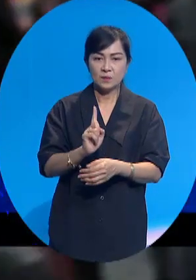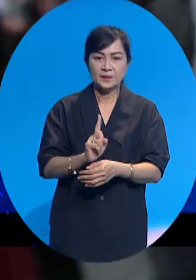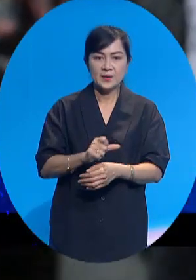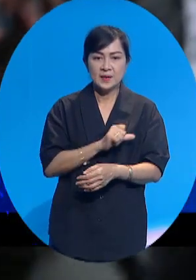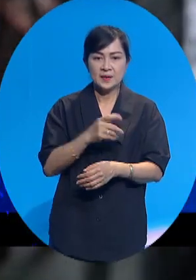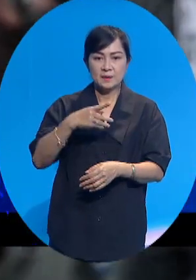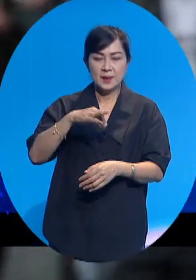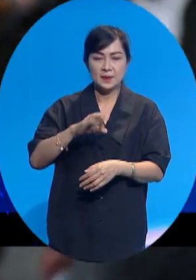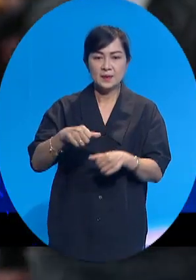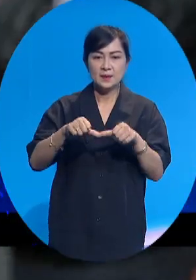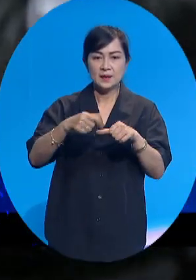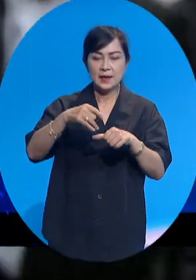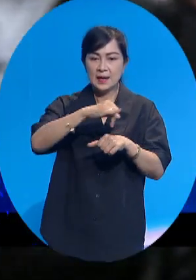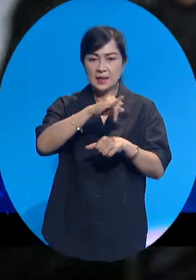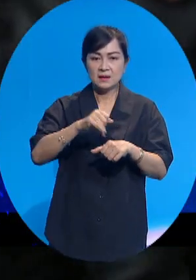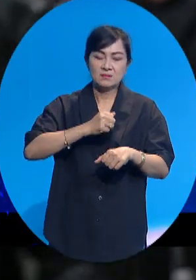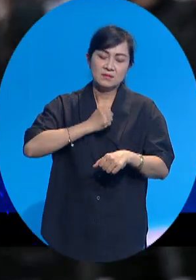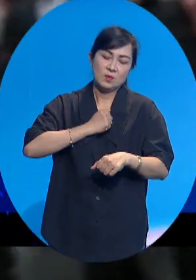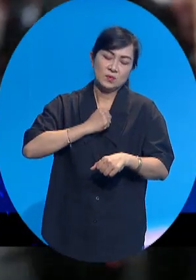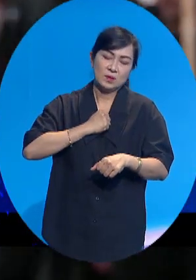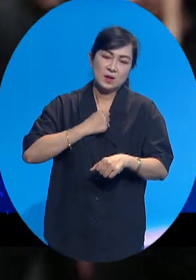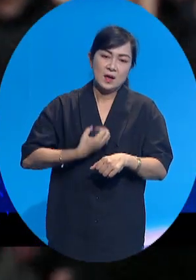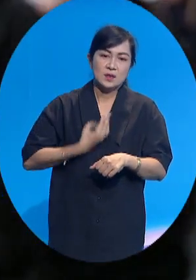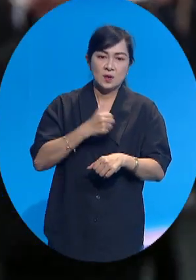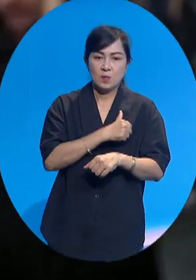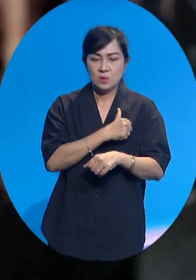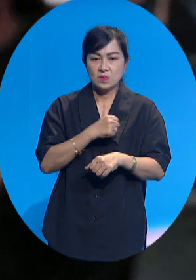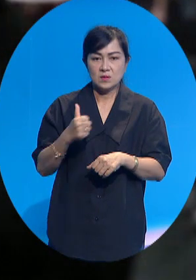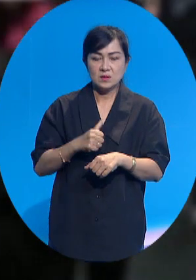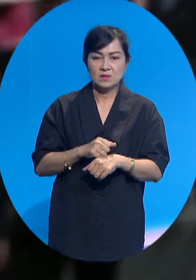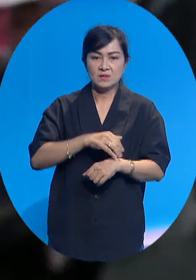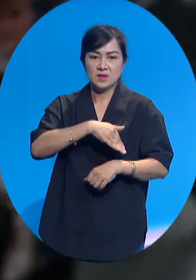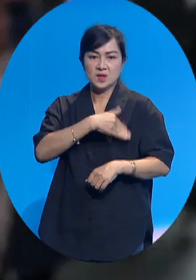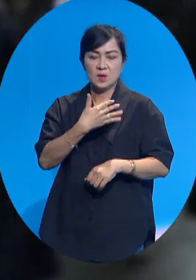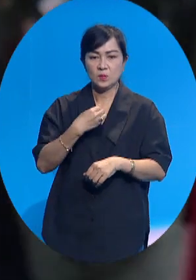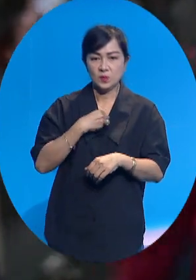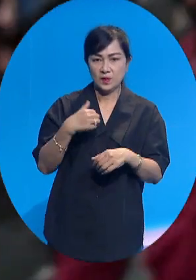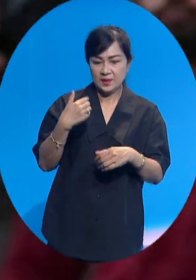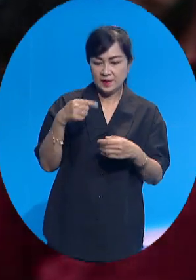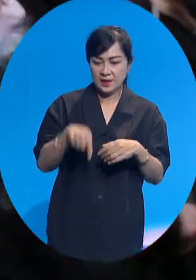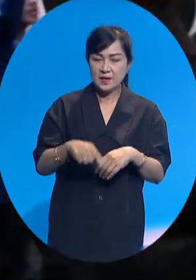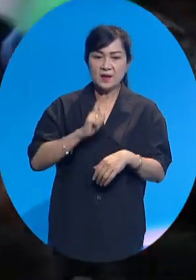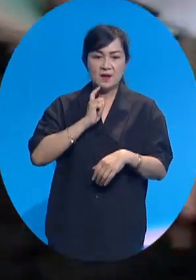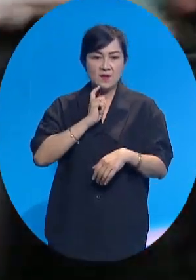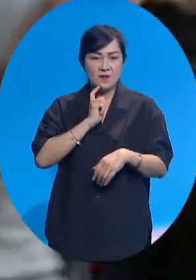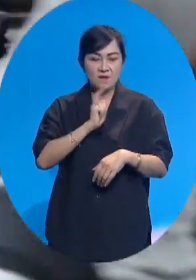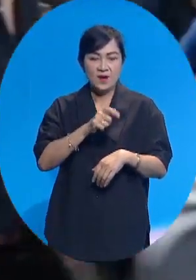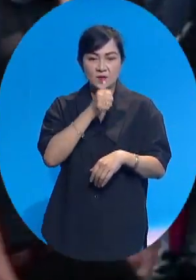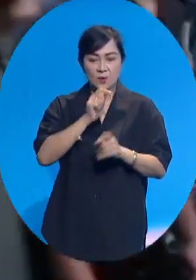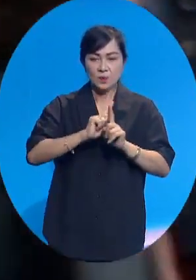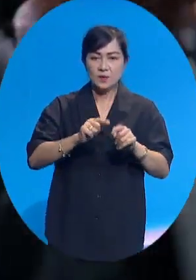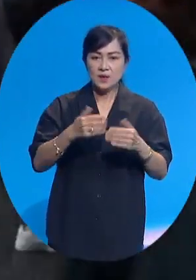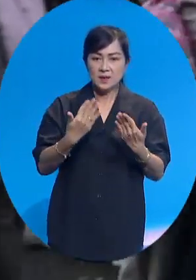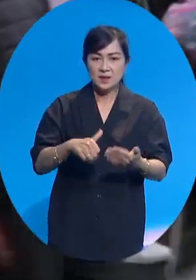dân Palestine ở gaza đang chịu nhiều đau khổ sự sống của những người vô tội đã bị tức đoạt Chúng tôi ở đây không phải vì tôn giáo mà là vì tình